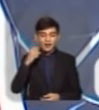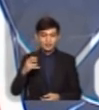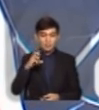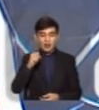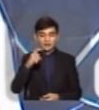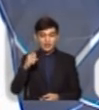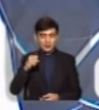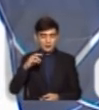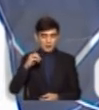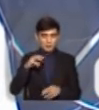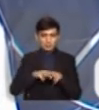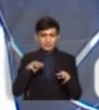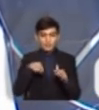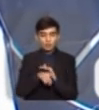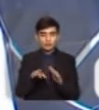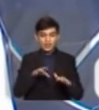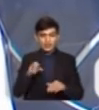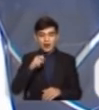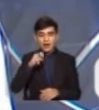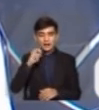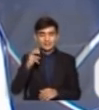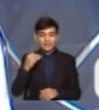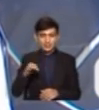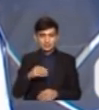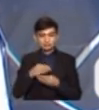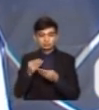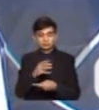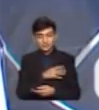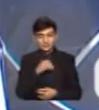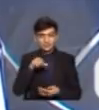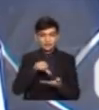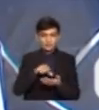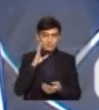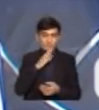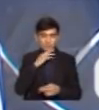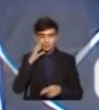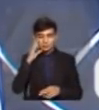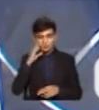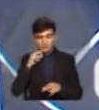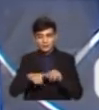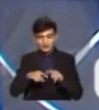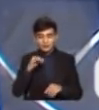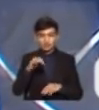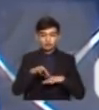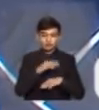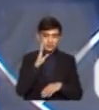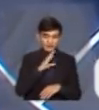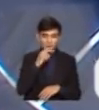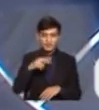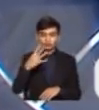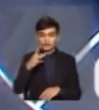вручил заместитель министра внутренних дел Алексей Калайчиди. На эту церемонию родители и вдова 24-летнего